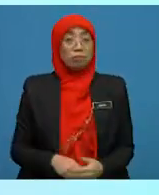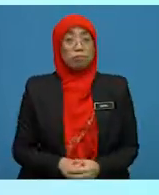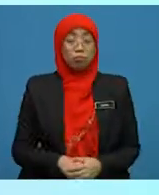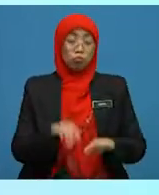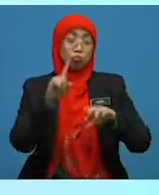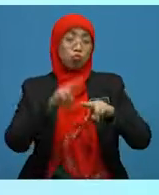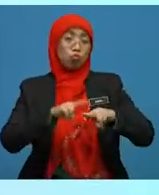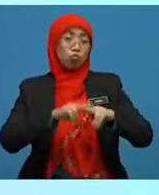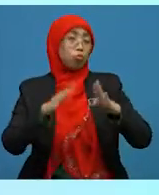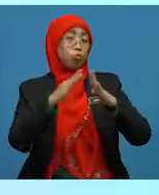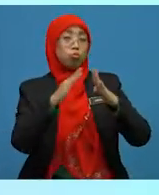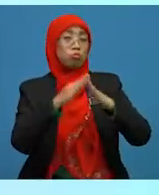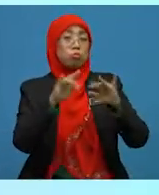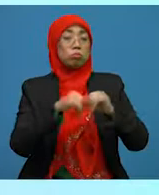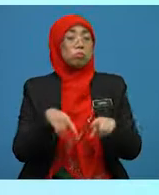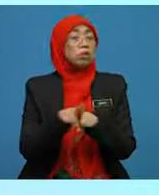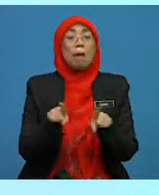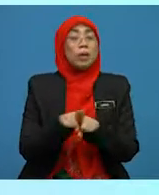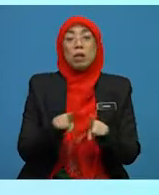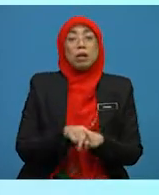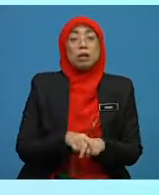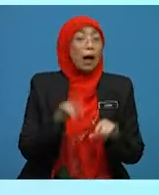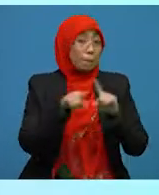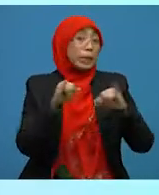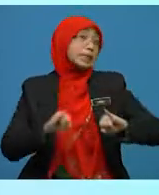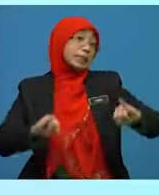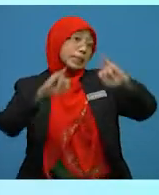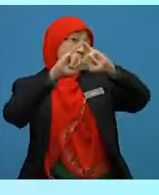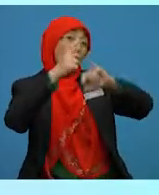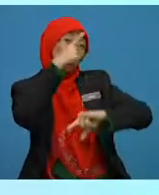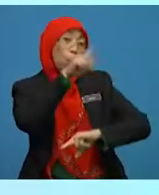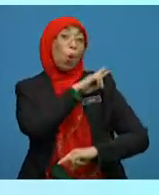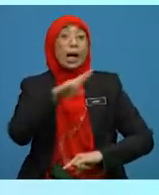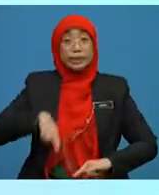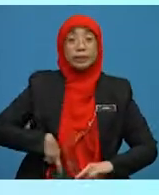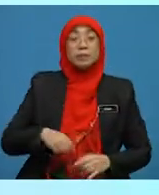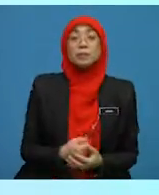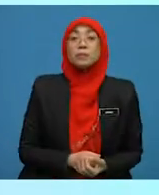Cikgu akan bina satu ayat contoh menggunakan perkataan istana.